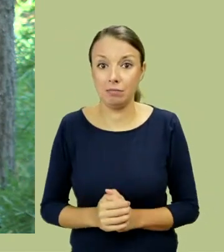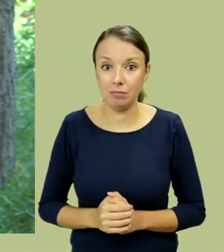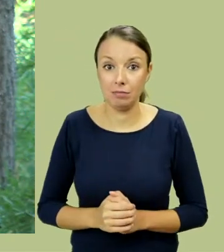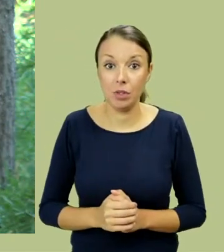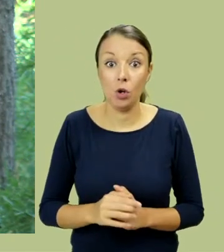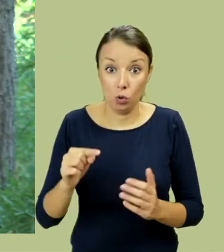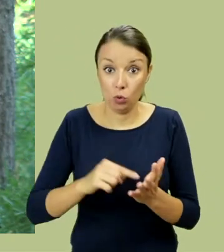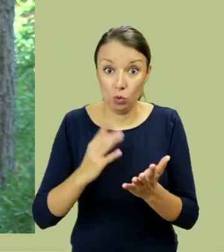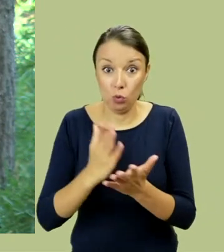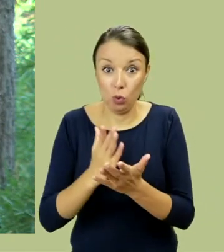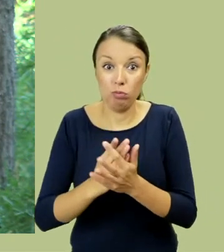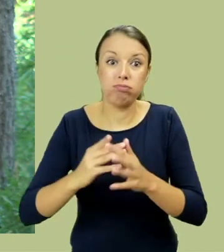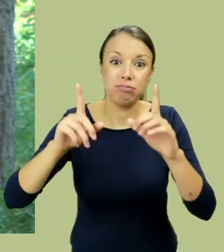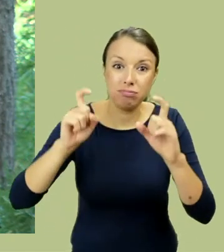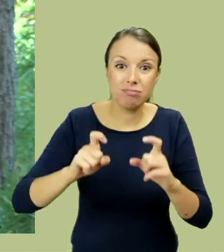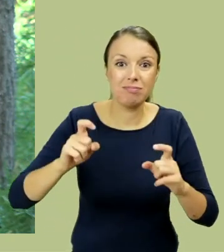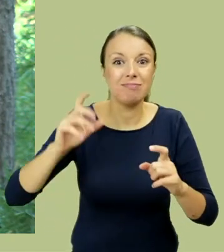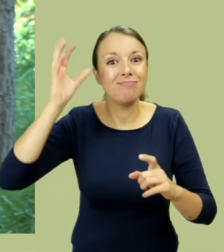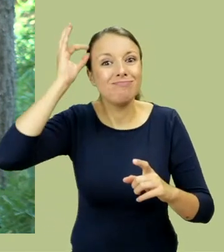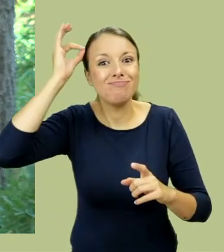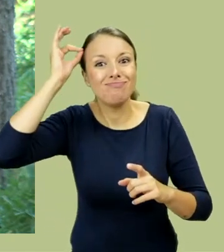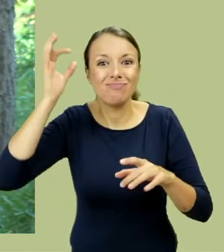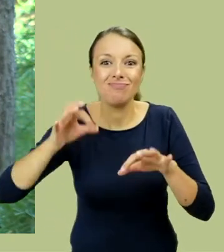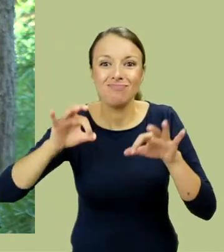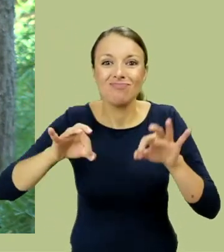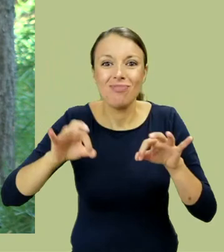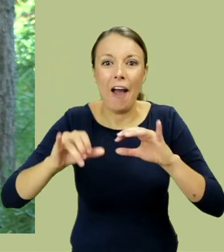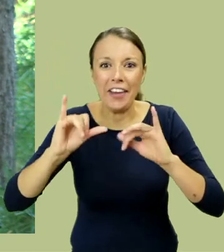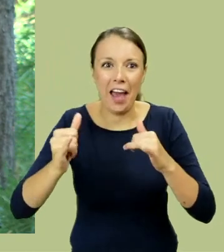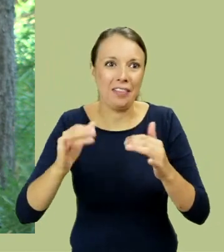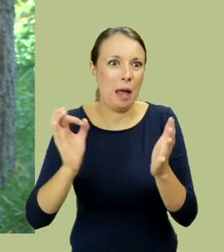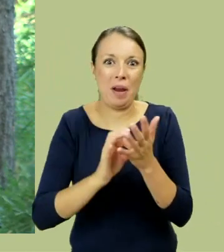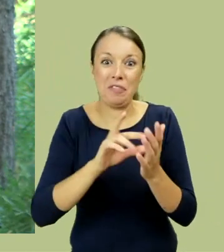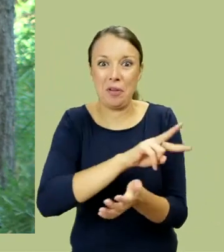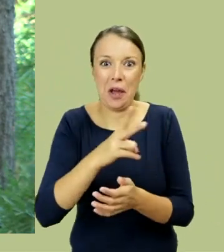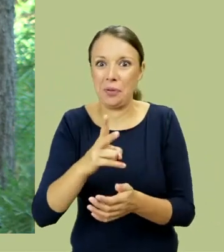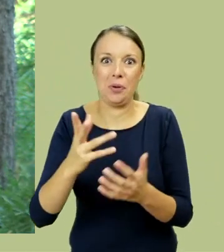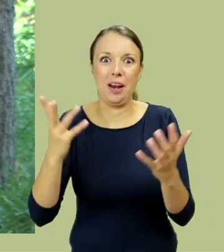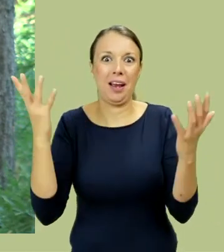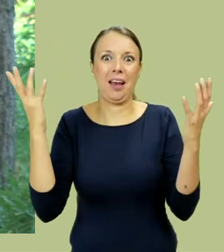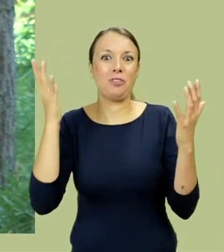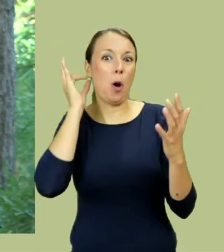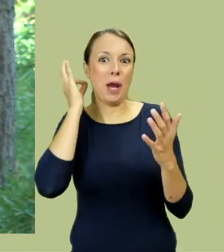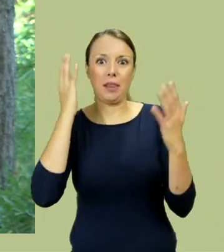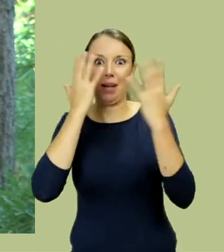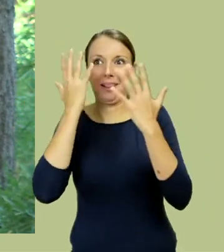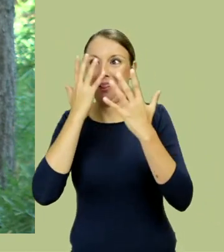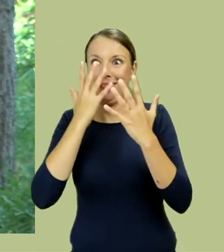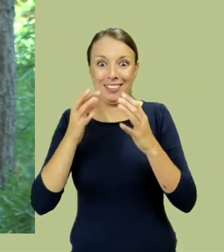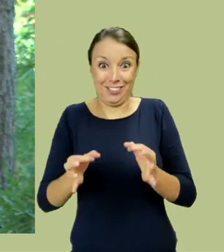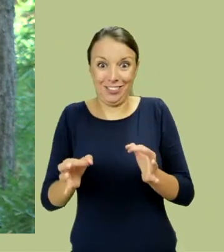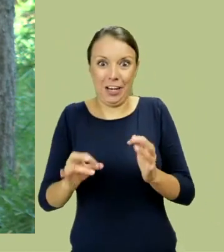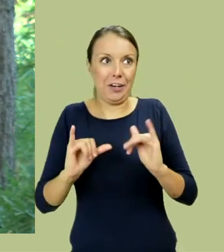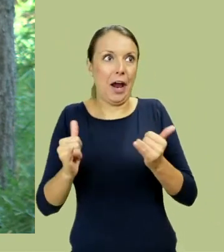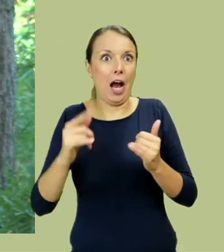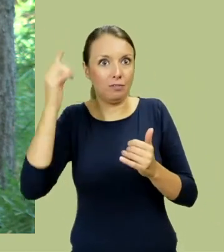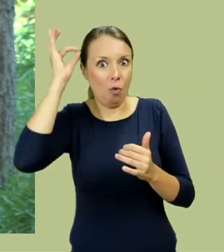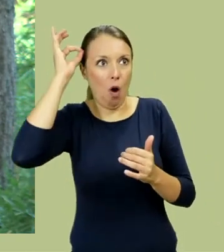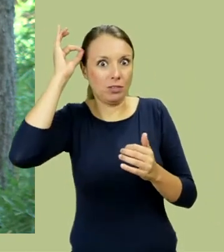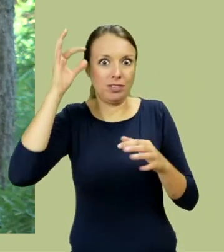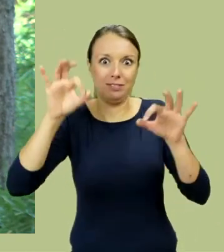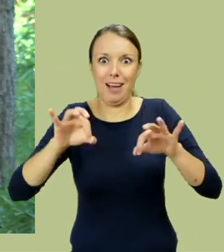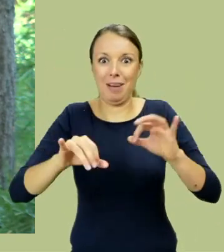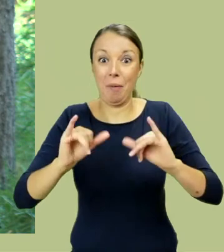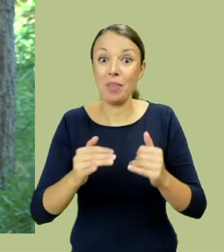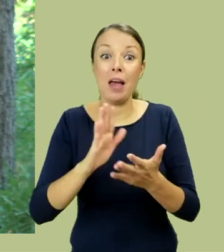sposoby, jakimi to czyniono wtedy, zdziwiłyby niejedną z pań dzisiaj. Natomiast przebierała się na przykład za